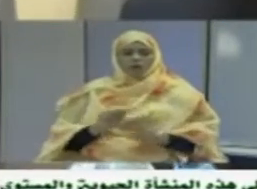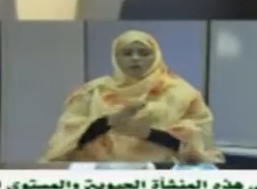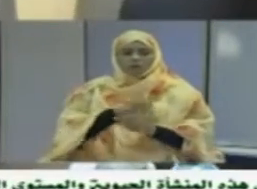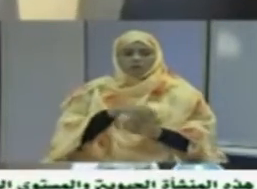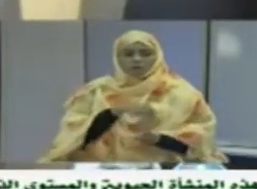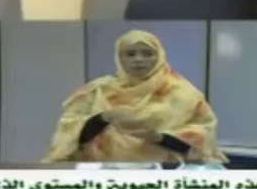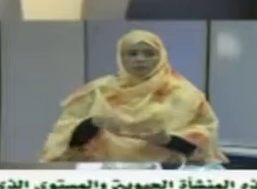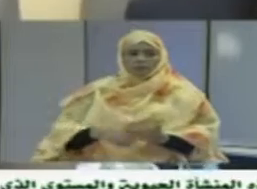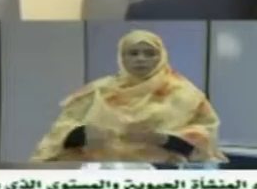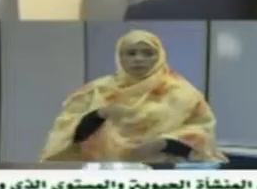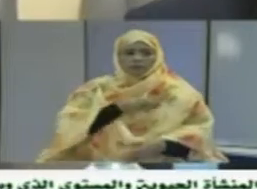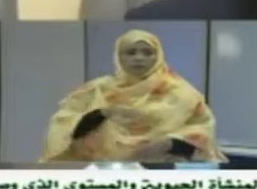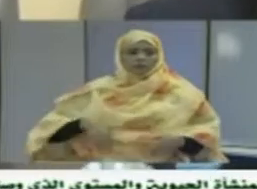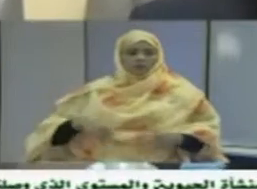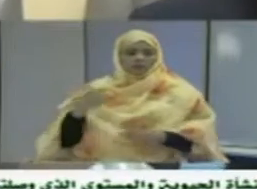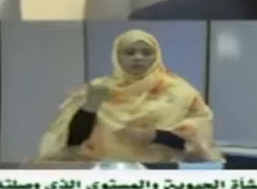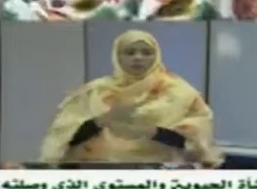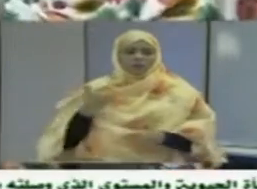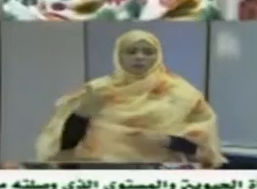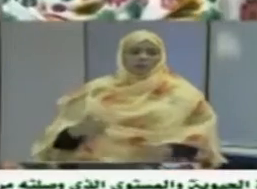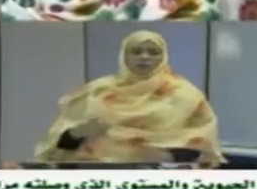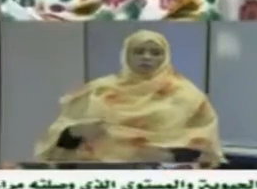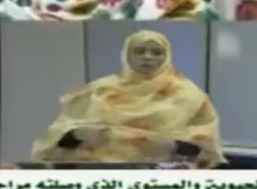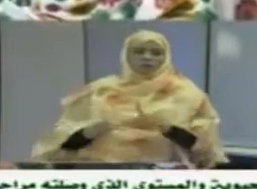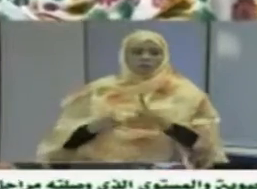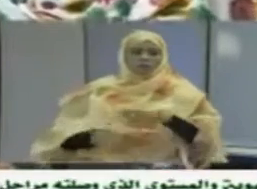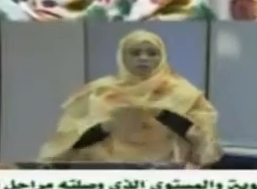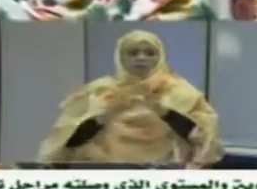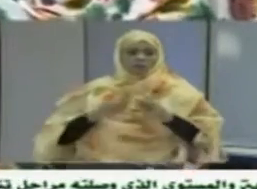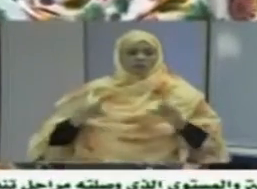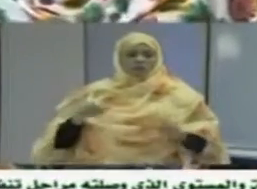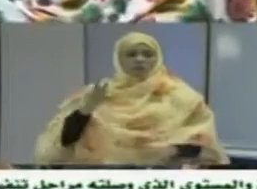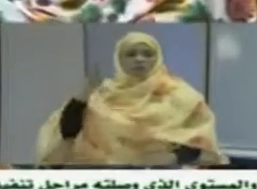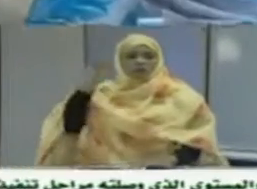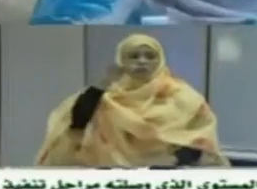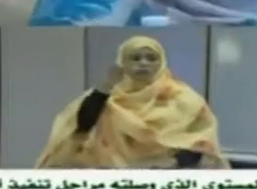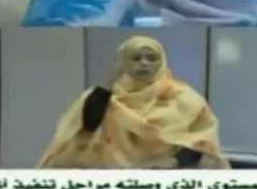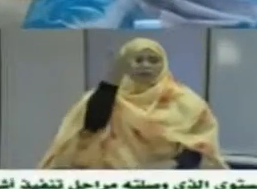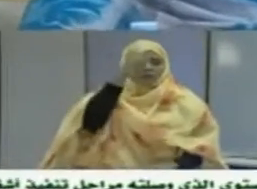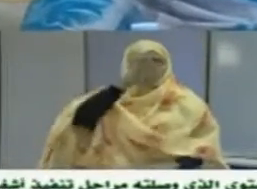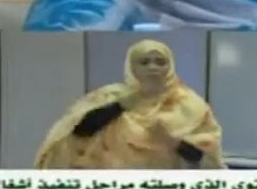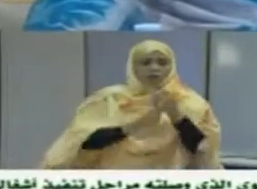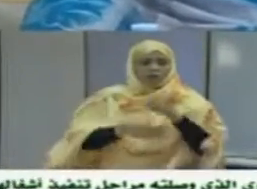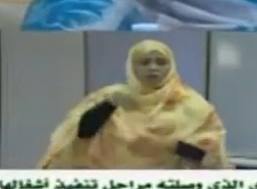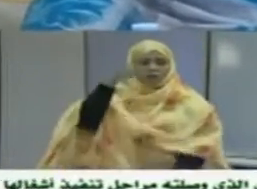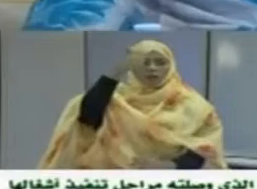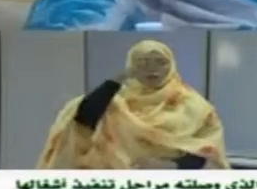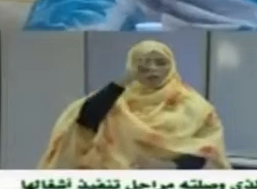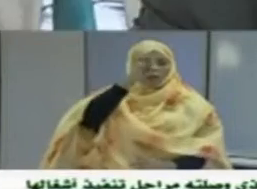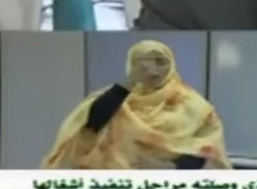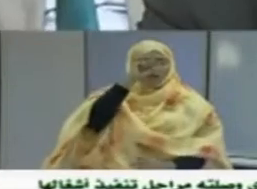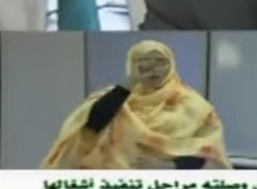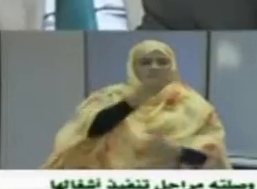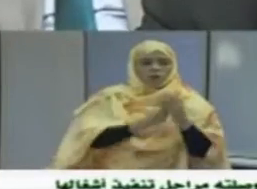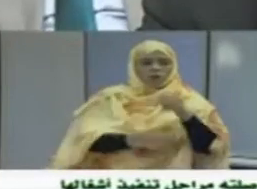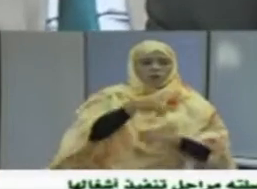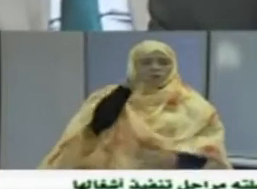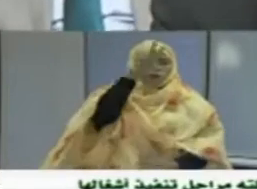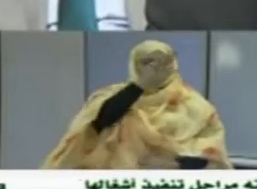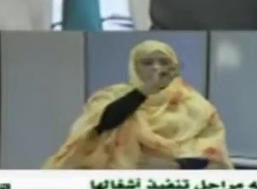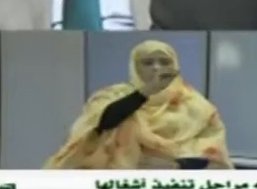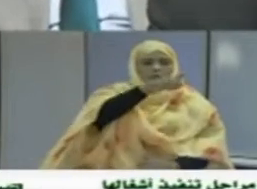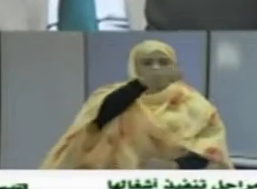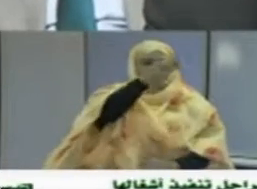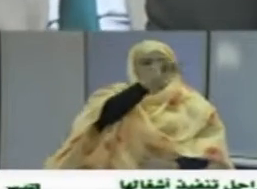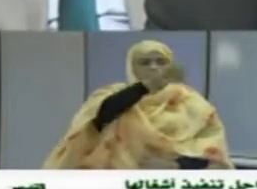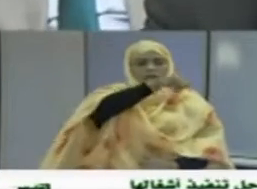رئاسة النائب زين اللحم الهادي رئيس اللجنة، وناقش هذا الاجتماع مشروع ميزانية وزارة التعليم العالي والبحث العلمي. وقدم